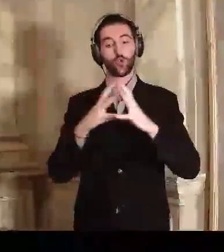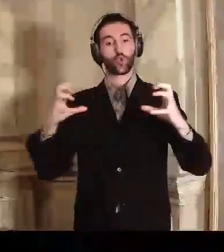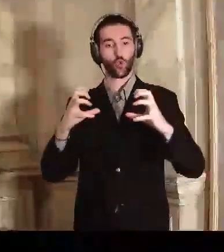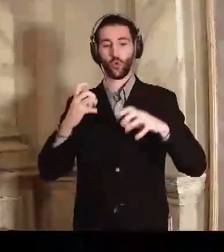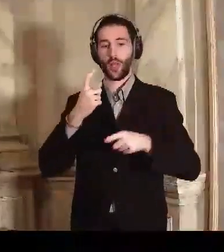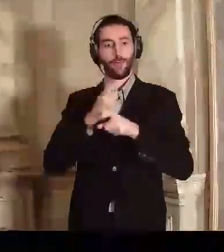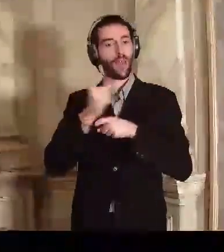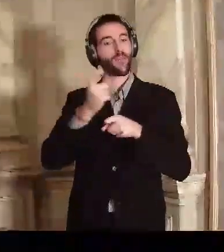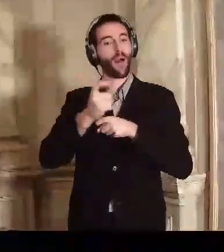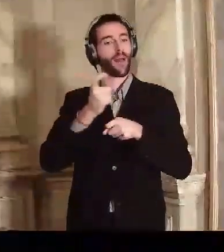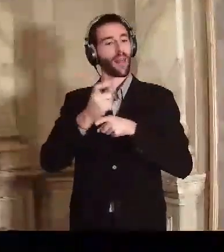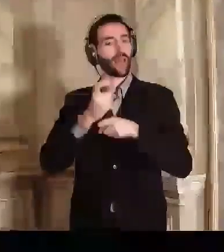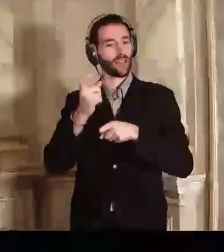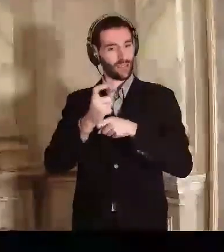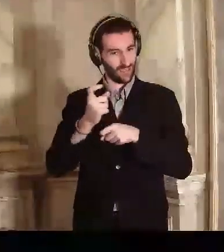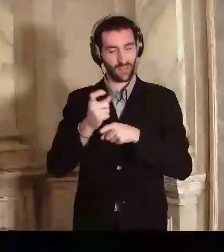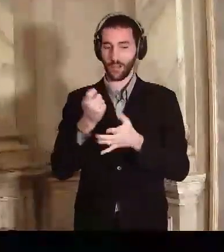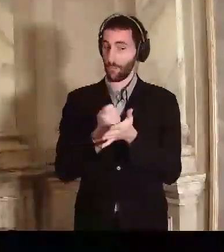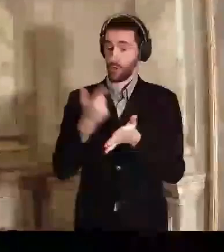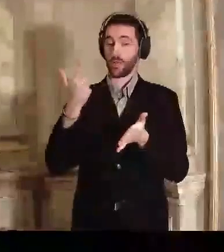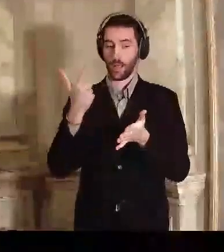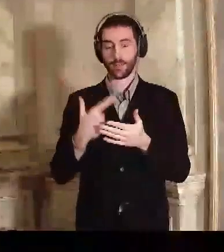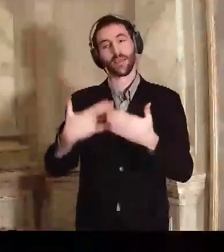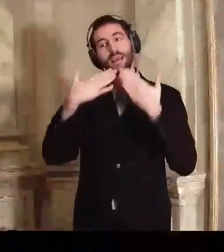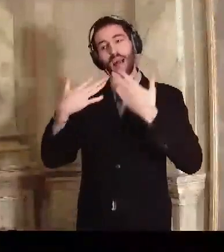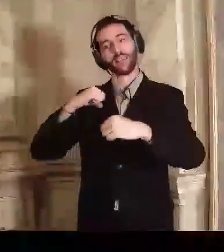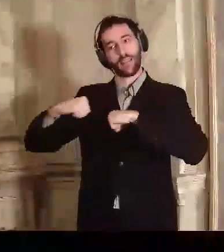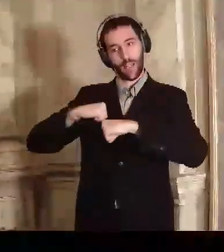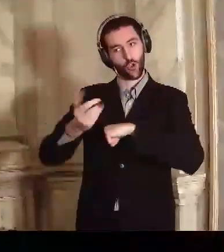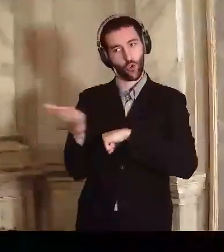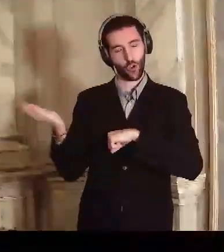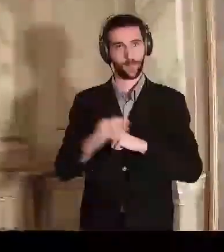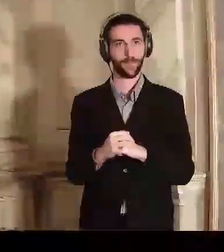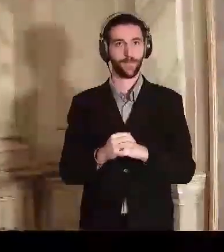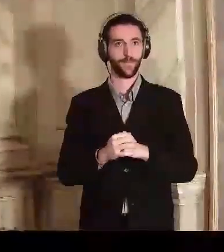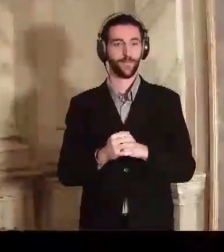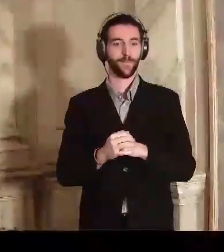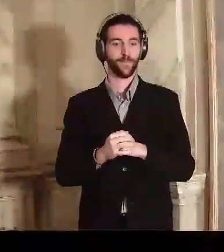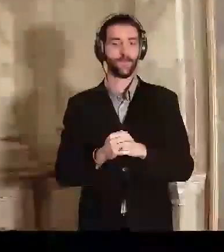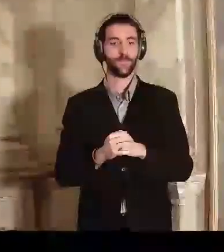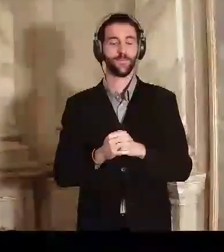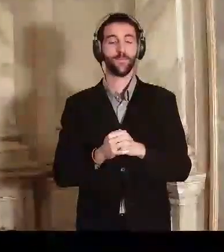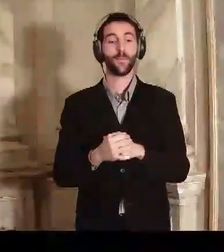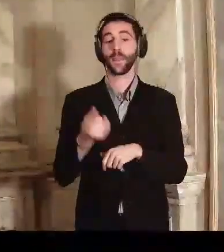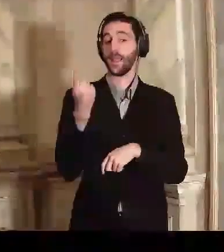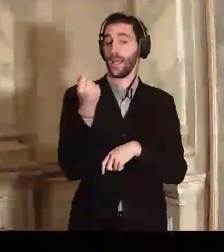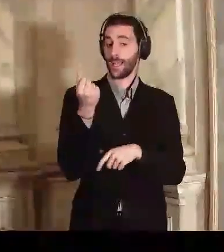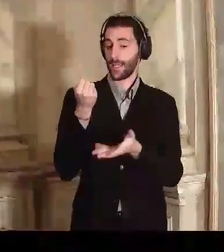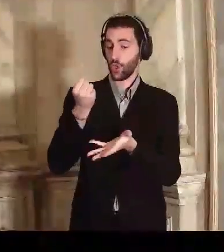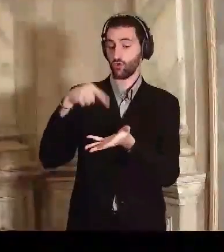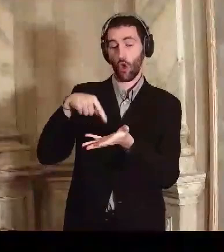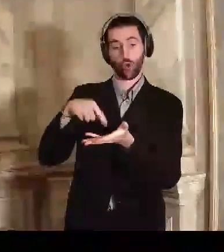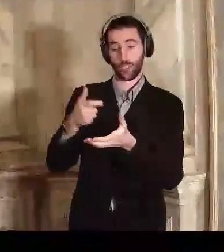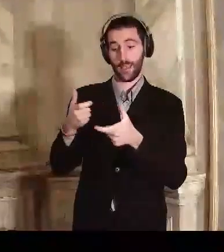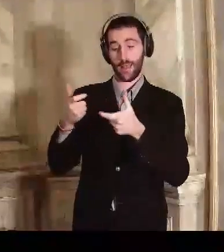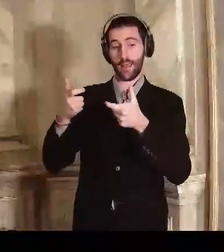primaria importanza, merito del lavoro dei direttori. Le maggiori risorse consentiranno anche al pubblico